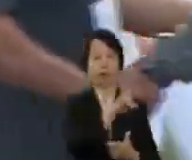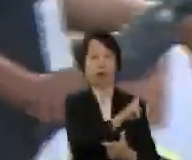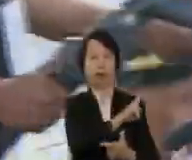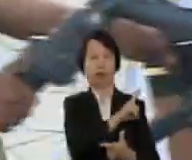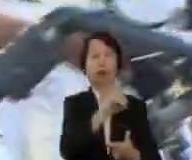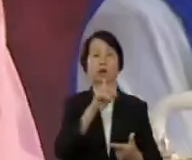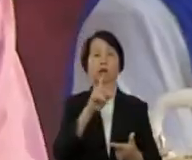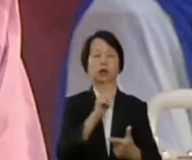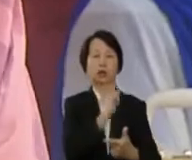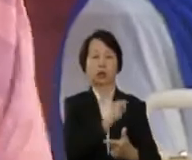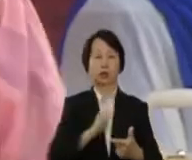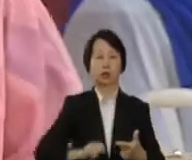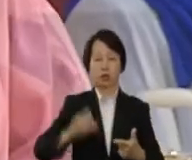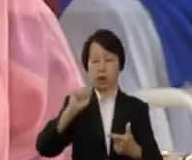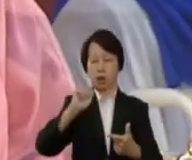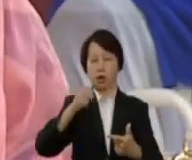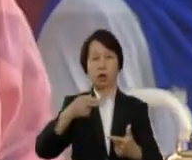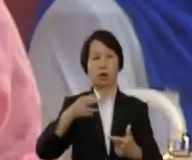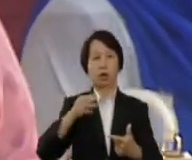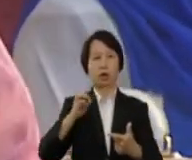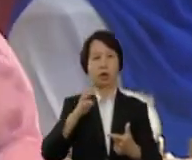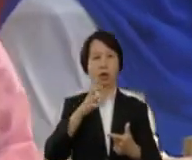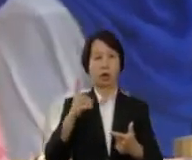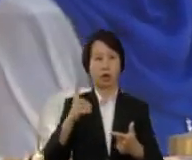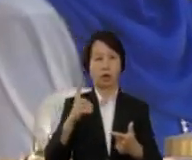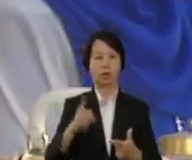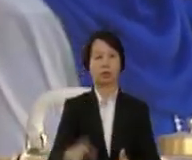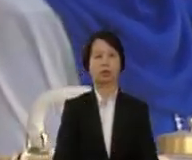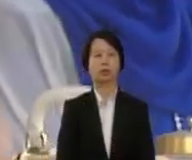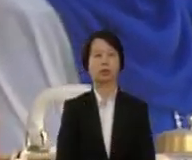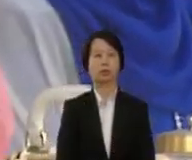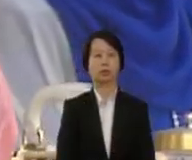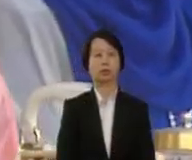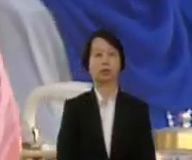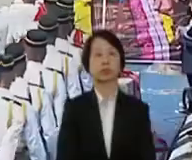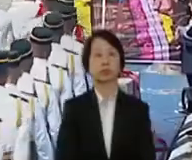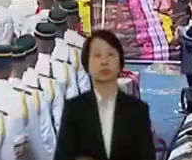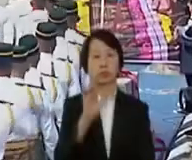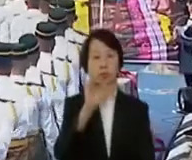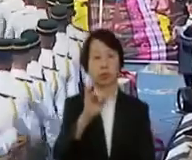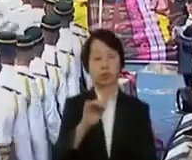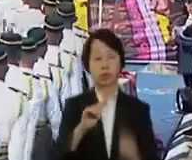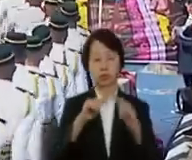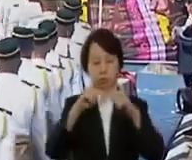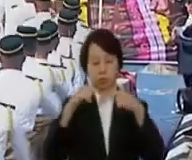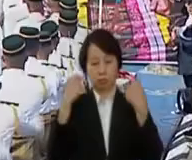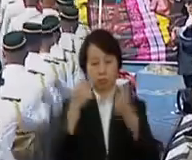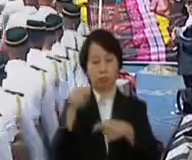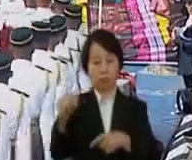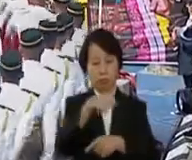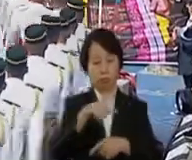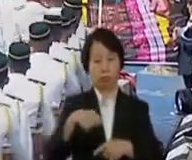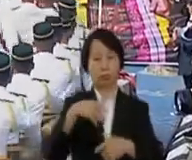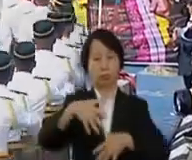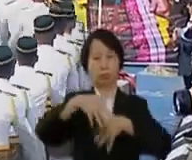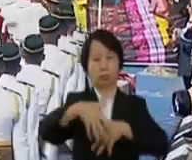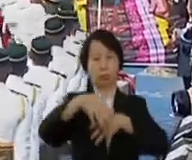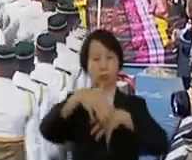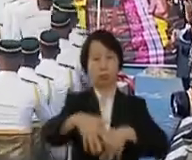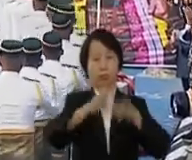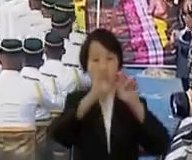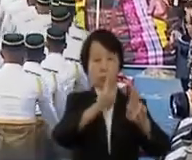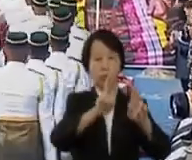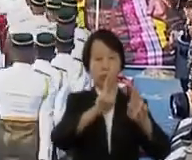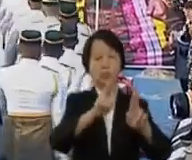Colonel Tengku Ahmad Ibni Almarhum Tengku Besar Burhanuddin. Ya, batalion ini terlibat mengadakan upacara kawalan kehormatan